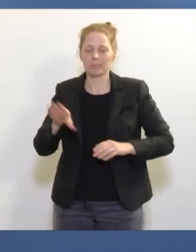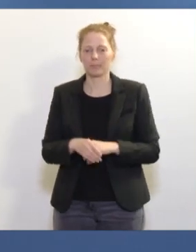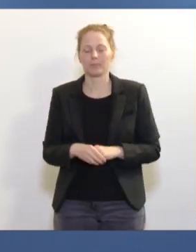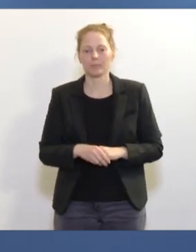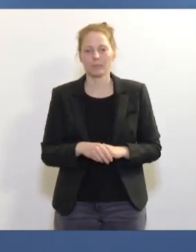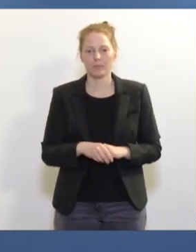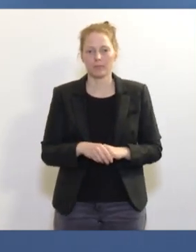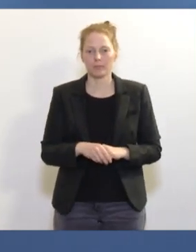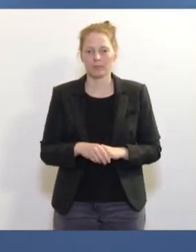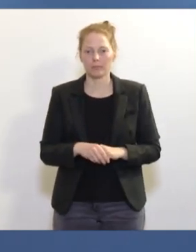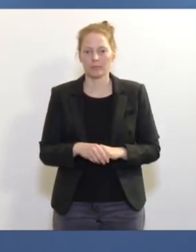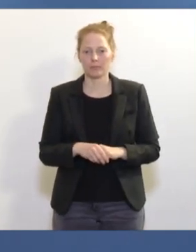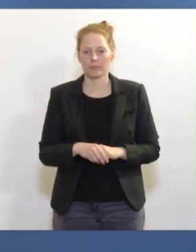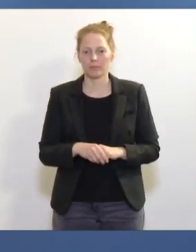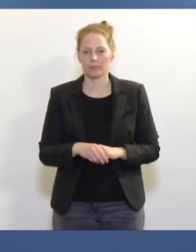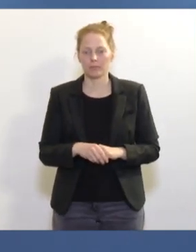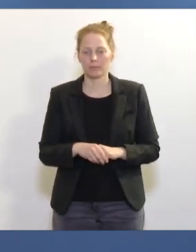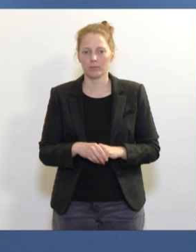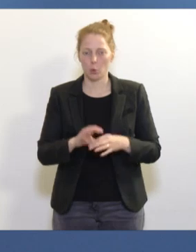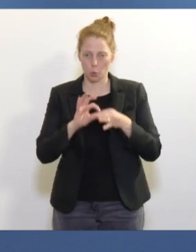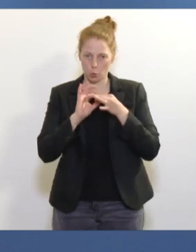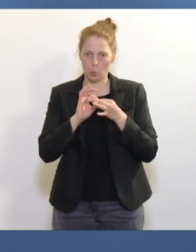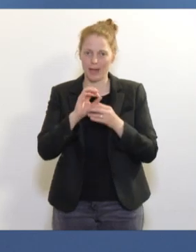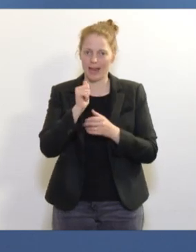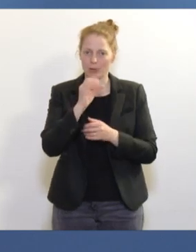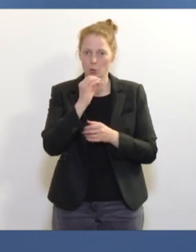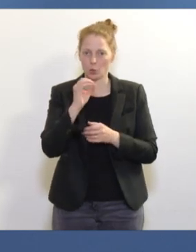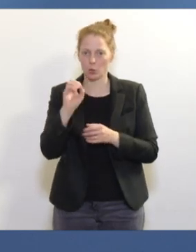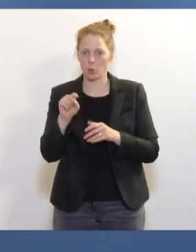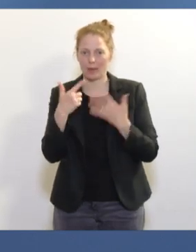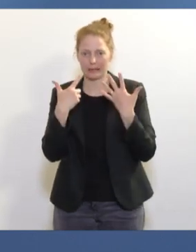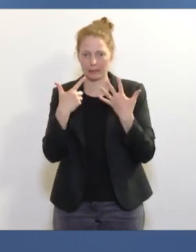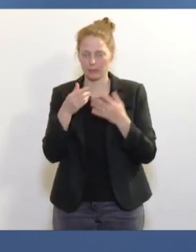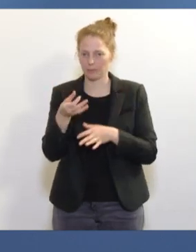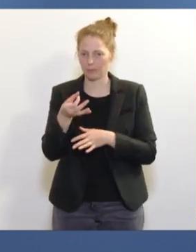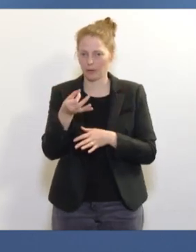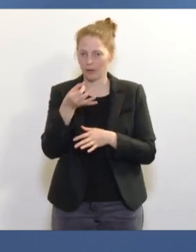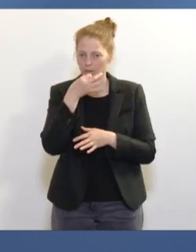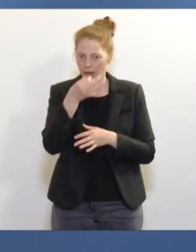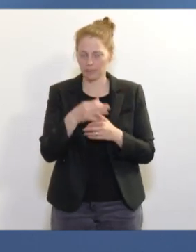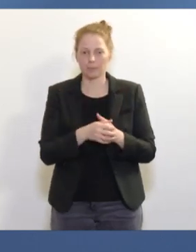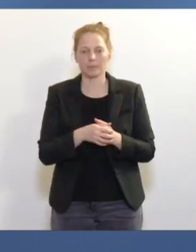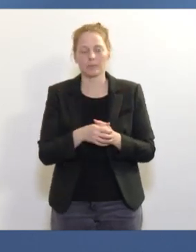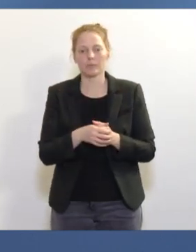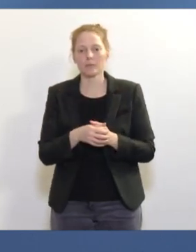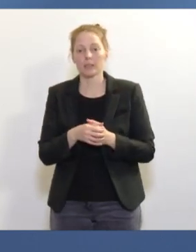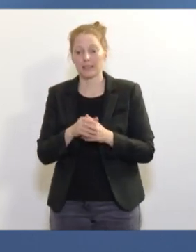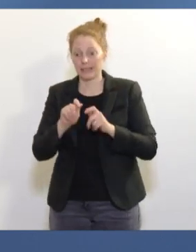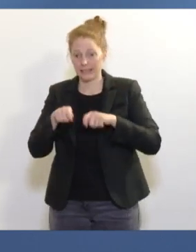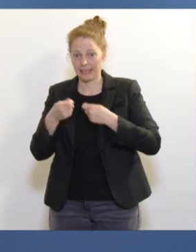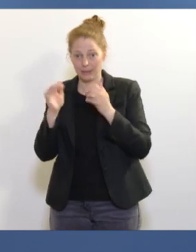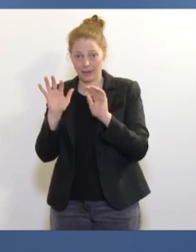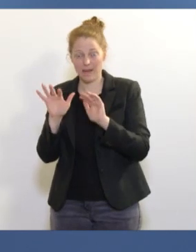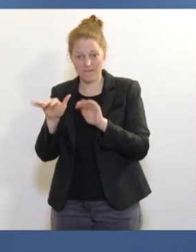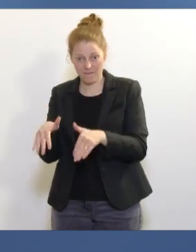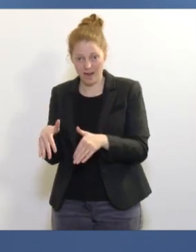Ein weiterer Vorwurf von 100,7 zu dem Thema auch. Geöffnet schon Fall, wo gegen den Kündigungsschutz, wenn